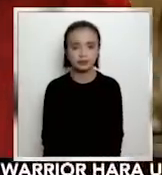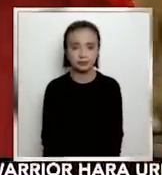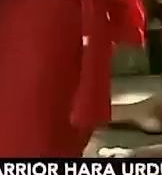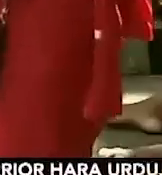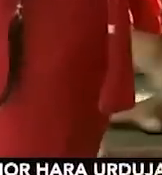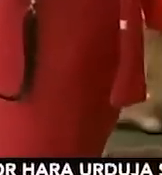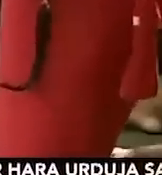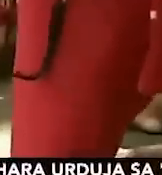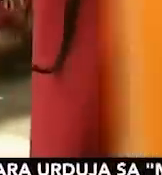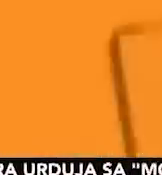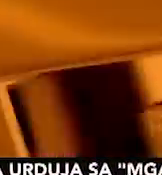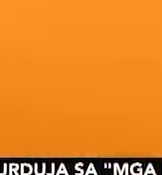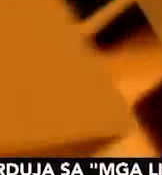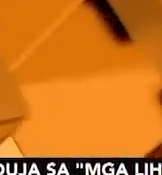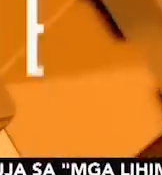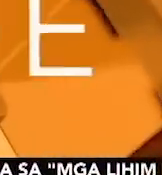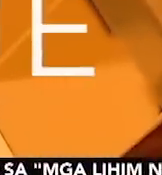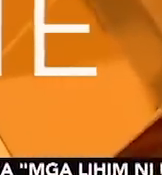Oras.